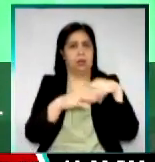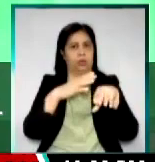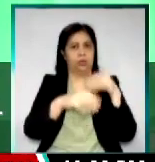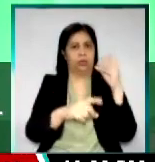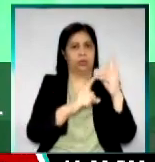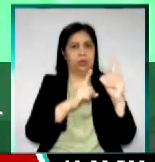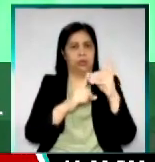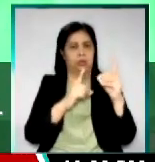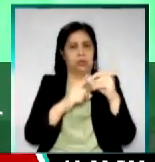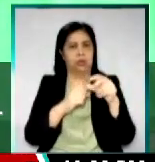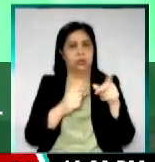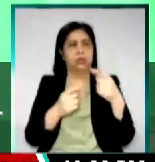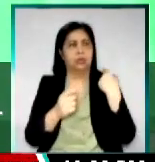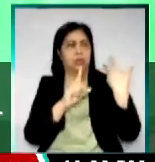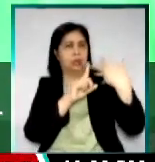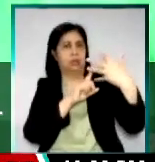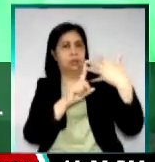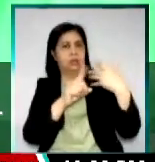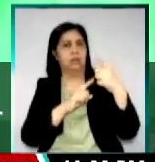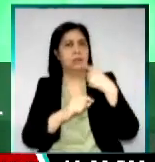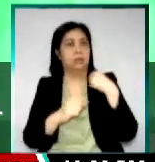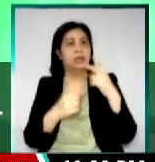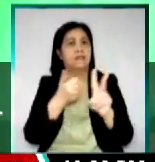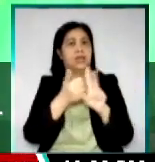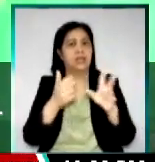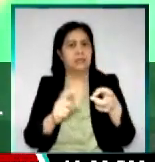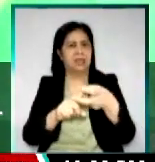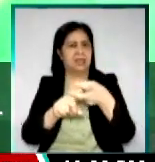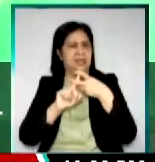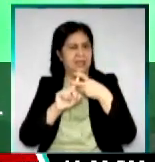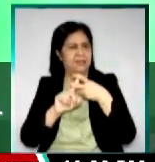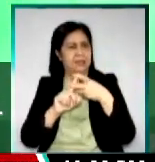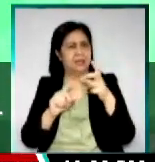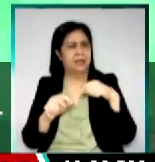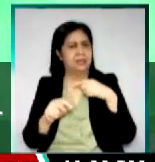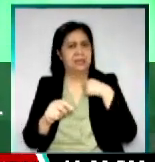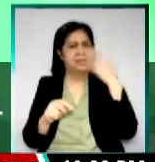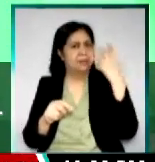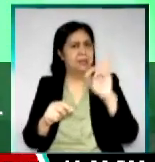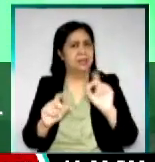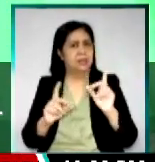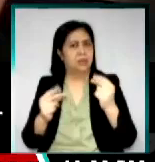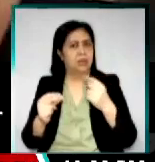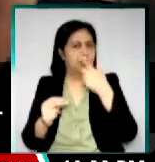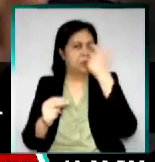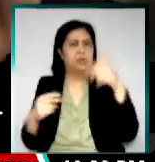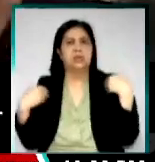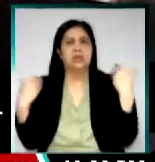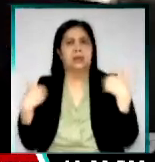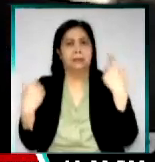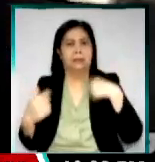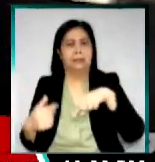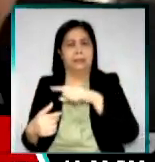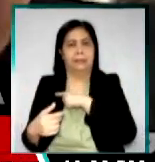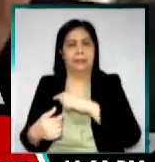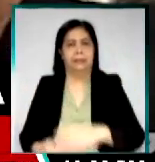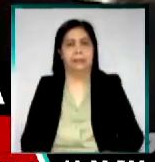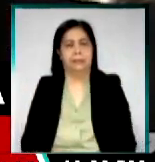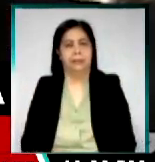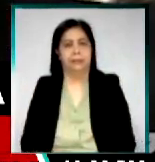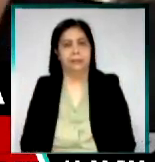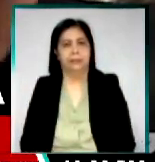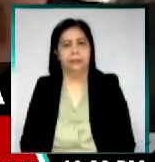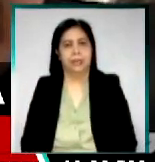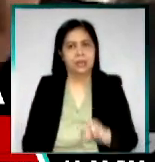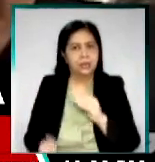Kinukondisyon nila kami na kami daw ay biktima ng kidnapping at hindi daw namin alam dahil mga bata pa po Chairman, kami. Mr. Chairman, from all appearances